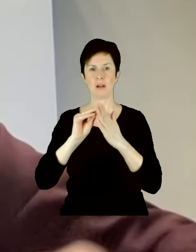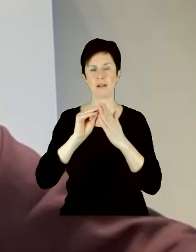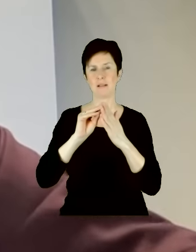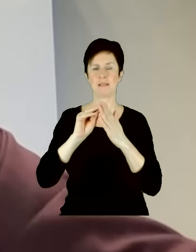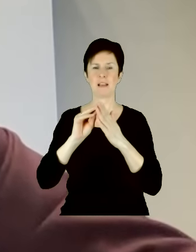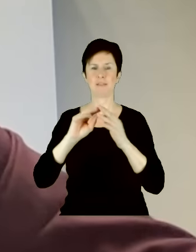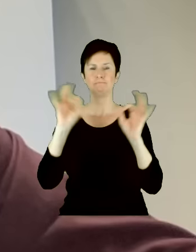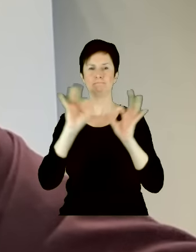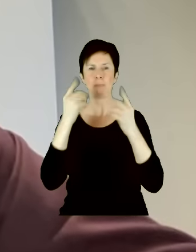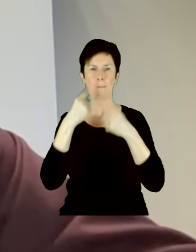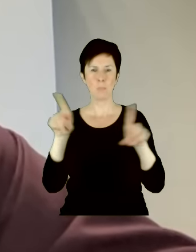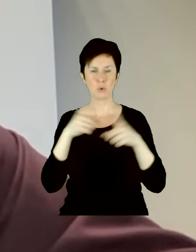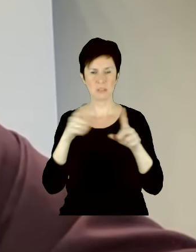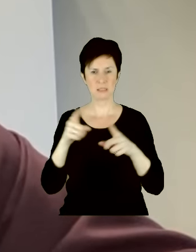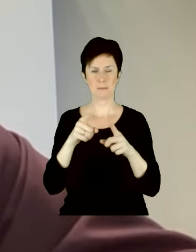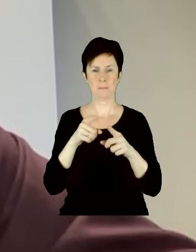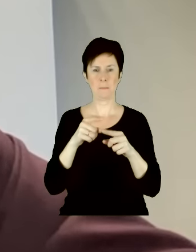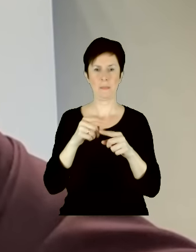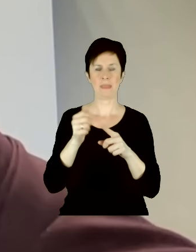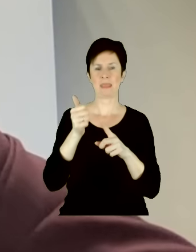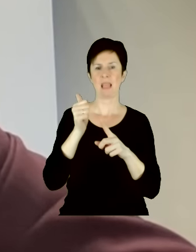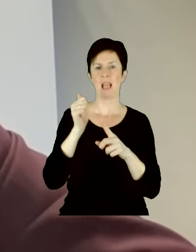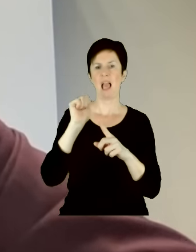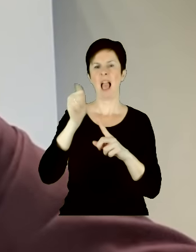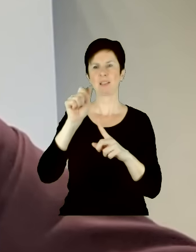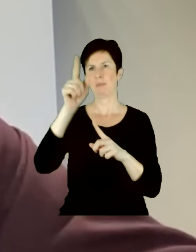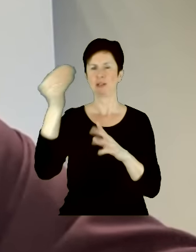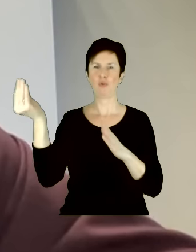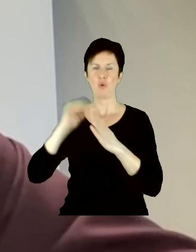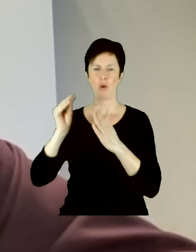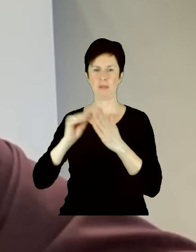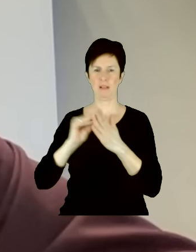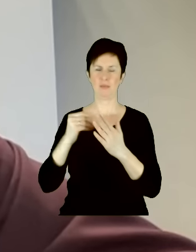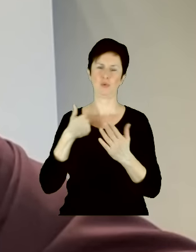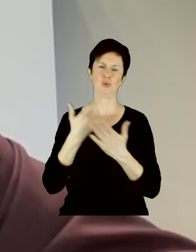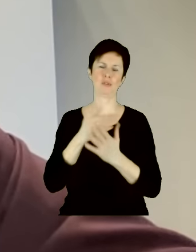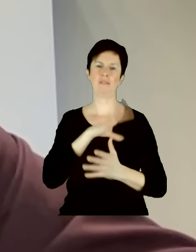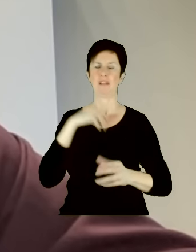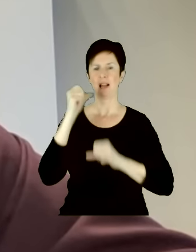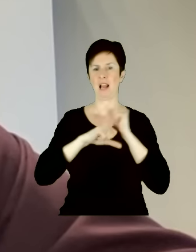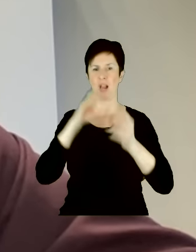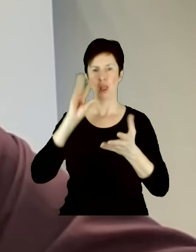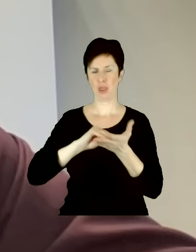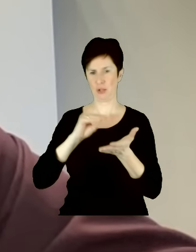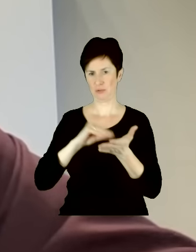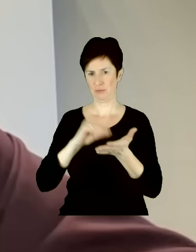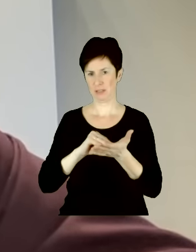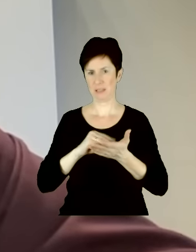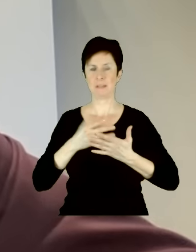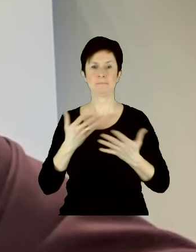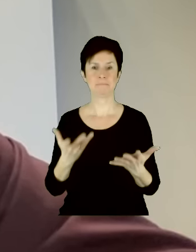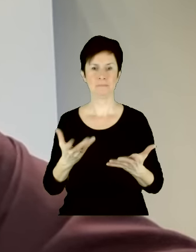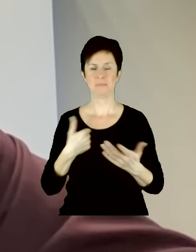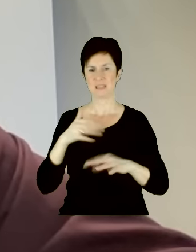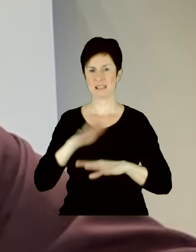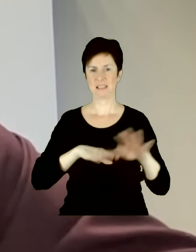się ekspertów, którzy z każdego można zrobić kryminalistę. I ponieważ ja już mam wiele lat doświadczeń z nimi, niestety zawodowo musiałem oglądać